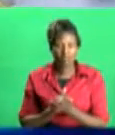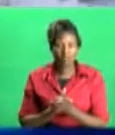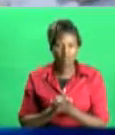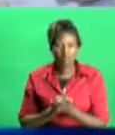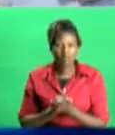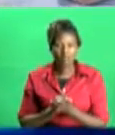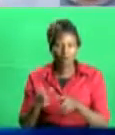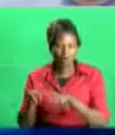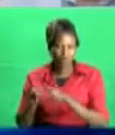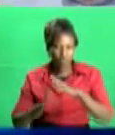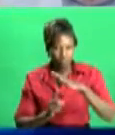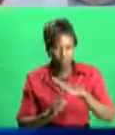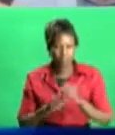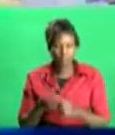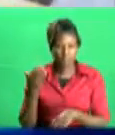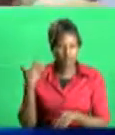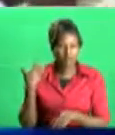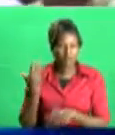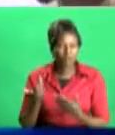Amekuwa waziri mkuu.